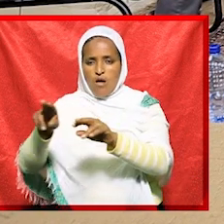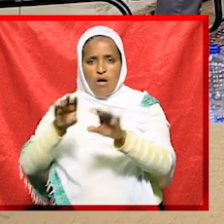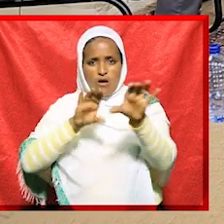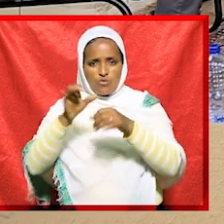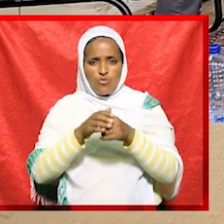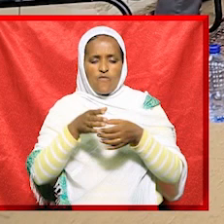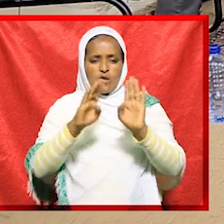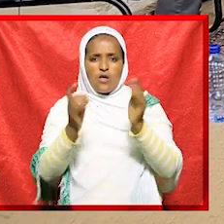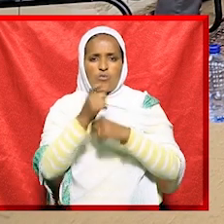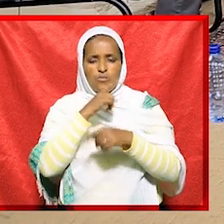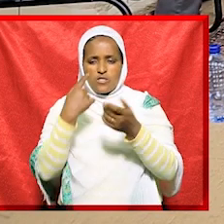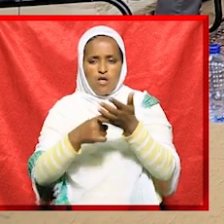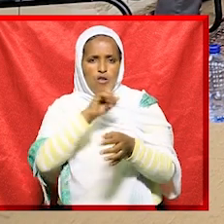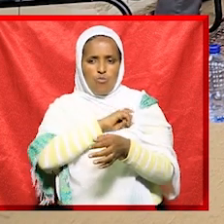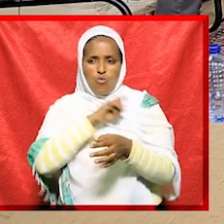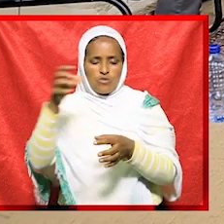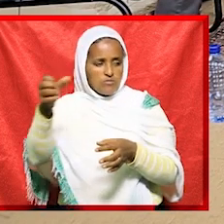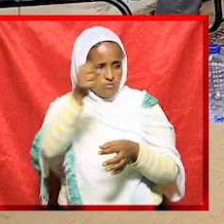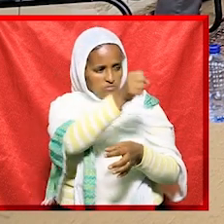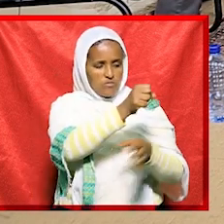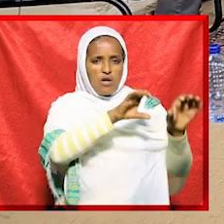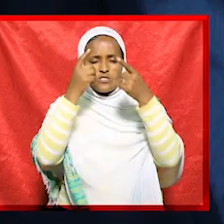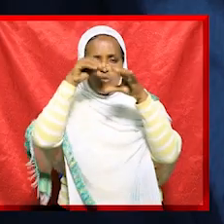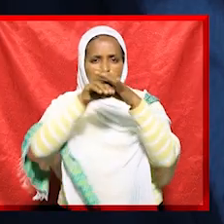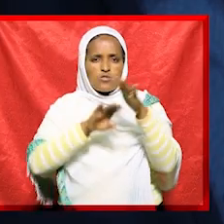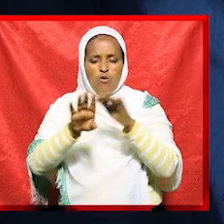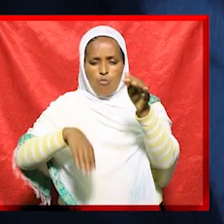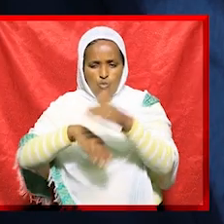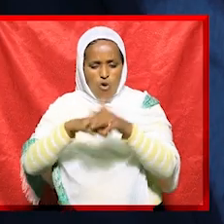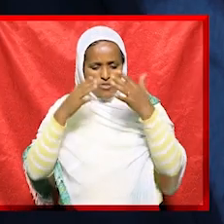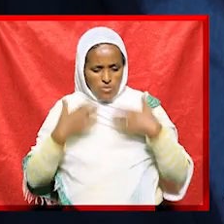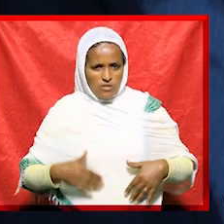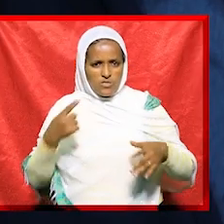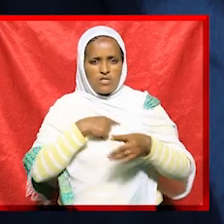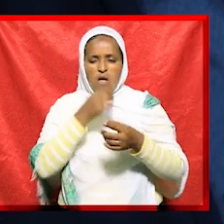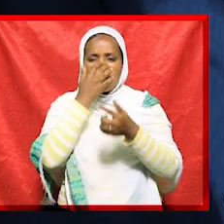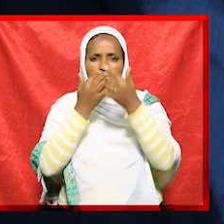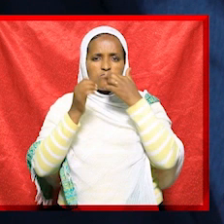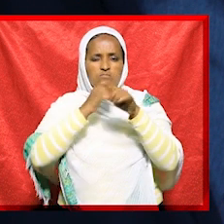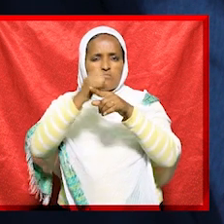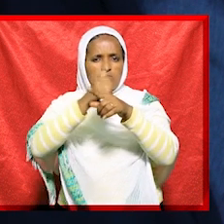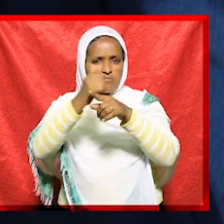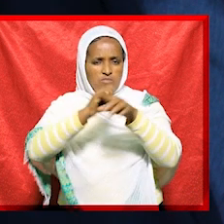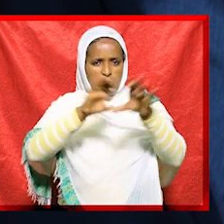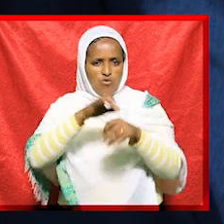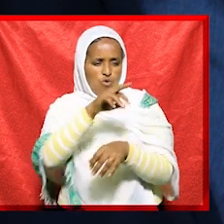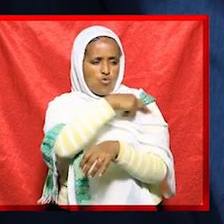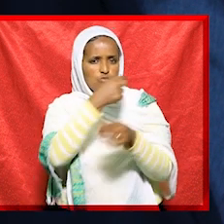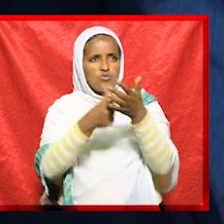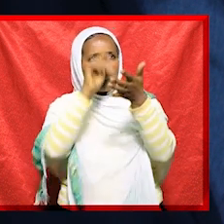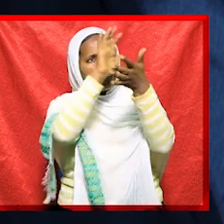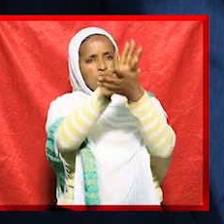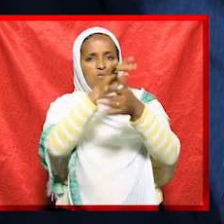አድርጎ ፍቃደኛ አልሆነም። ከዛ ለፖሊስ ሄጄ ነው አስጂው እንትን ያልኩት። በኳስ በልብስ በምን እንድንላመደው ያደረጉ ነው። ሆስፒታል ውስጥ